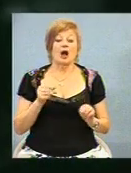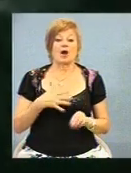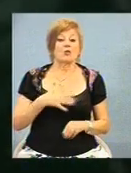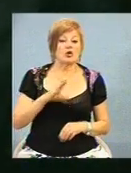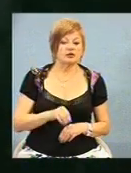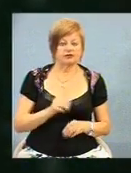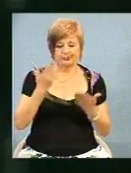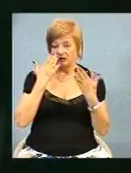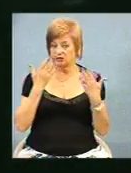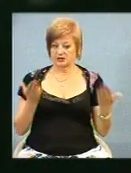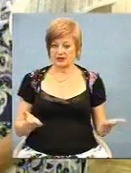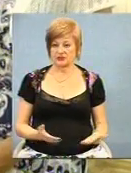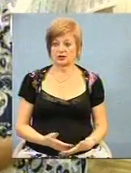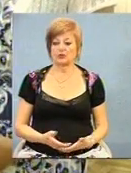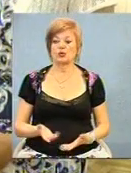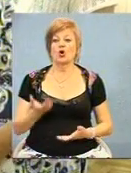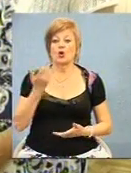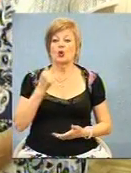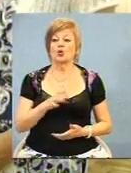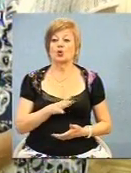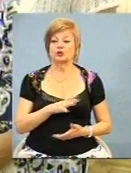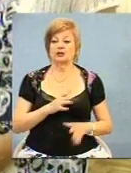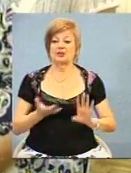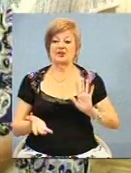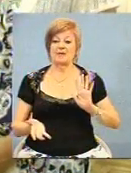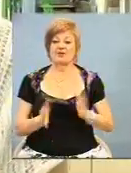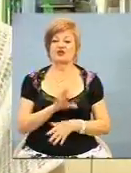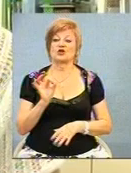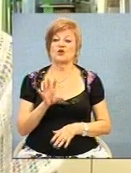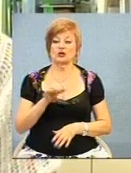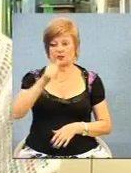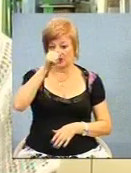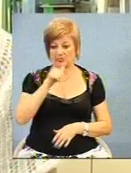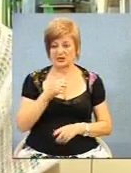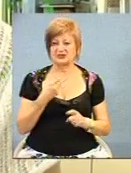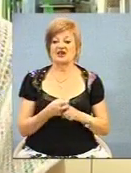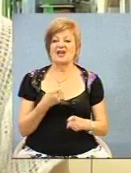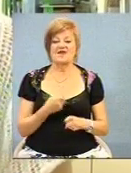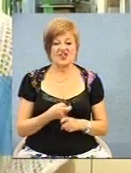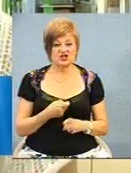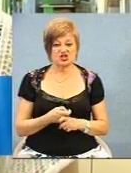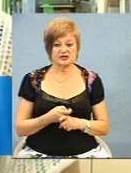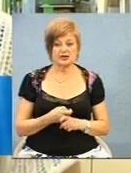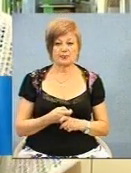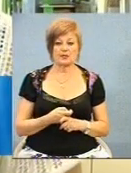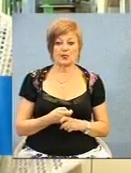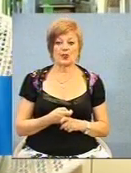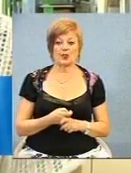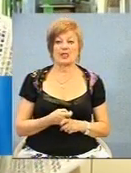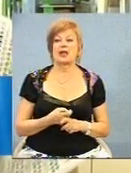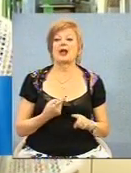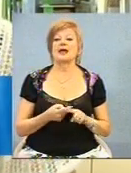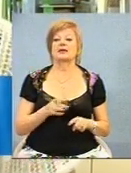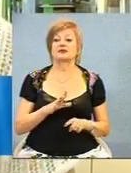досі. Коли відбувся переворот у жовтні місяці фашистські в Угорщині, треба